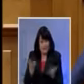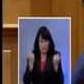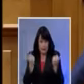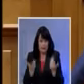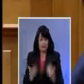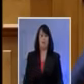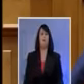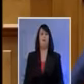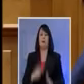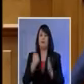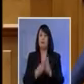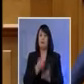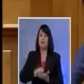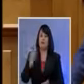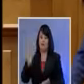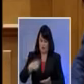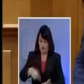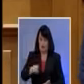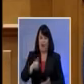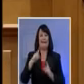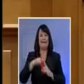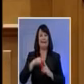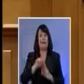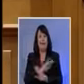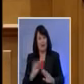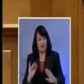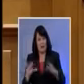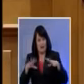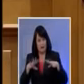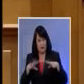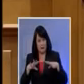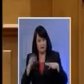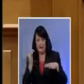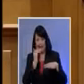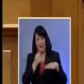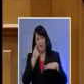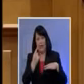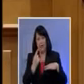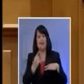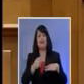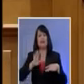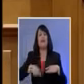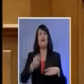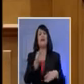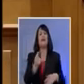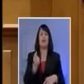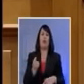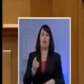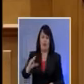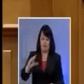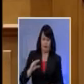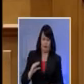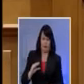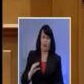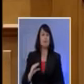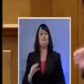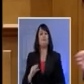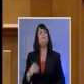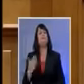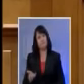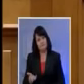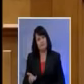Η πρώτη αξιολόγηση κλείνει και τυπικά. Σύντομα θα εκταμιευθούν και τα τελευταία χρήματα. Και